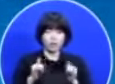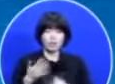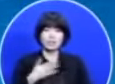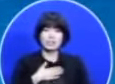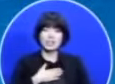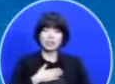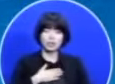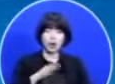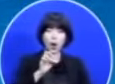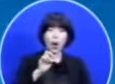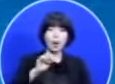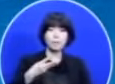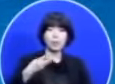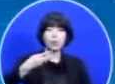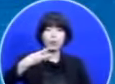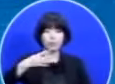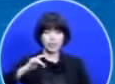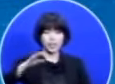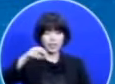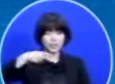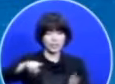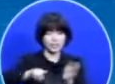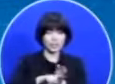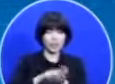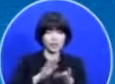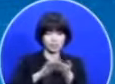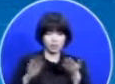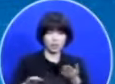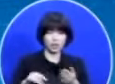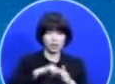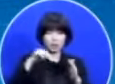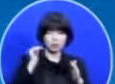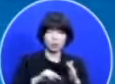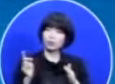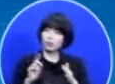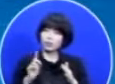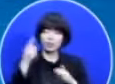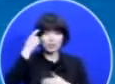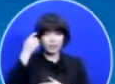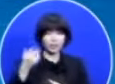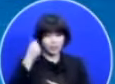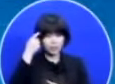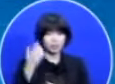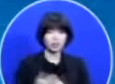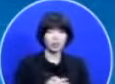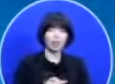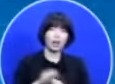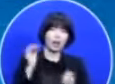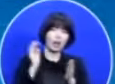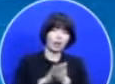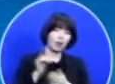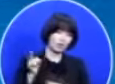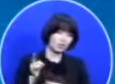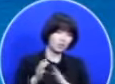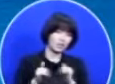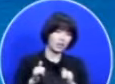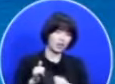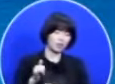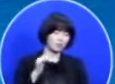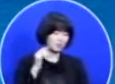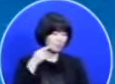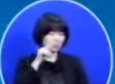모태 신앙인 입니다 그러면 그러면 속으로 어떻게 생각합니까 아오이 사람 진짜 뺀질이